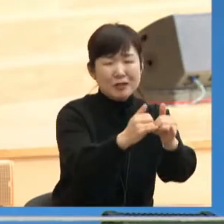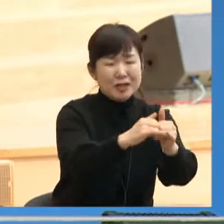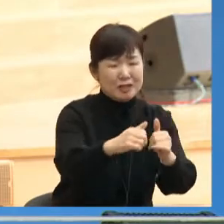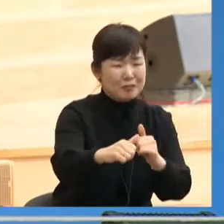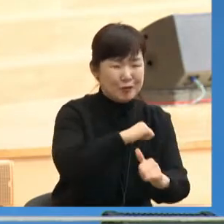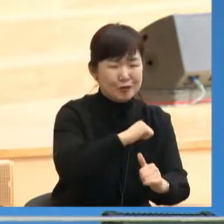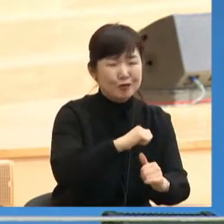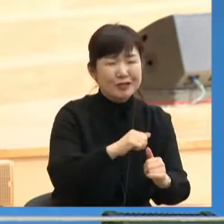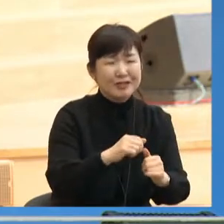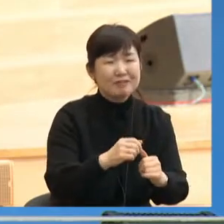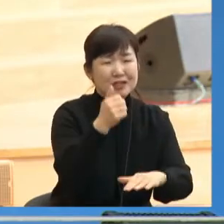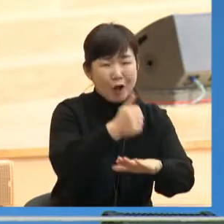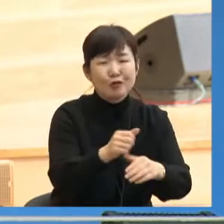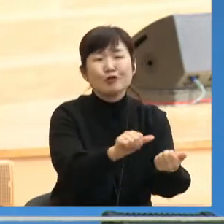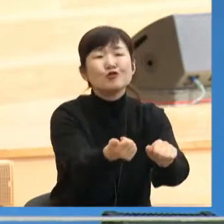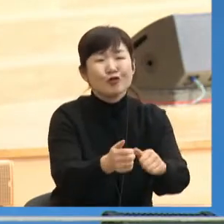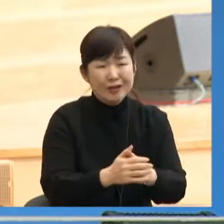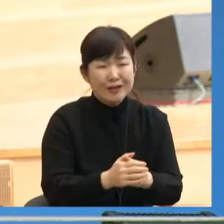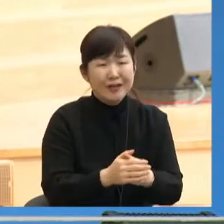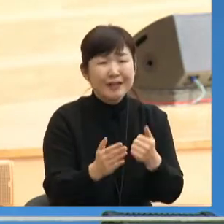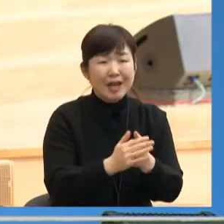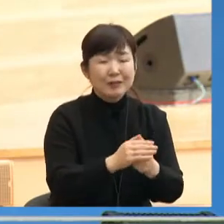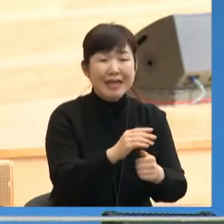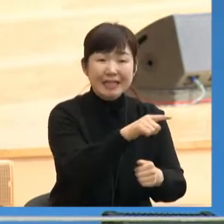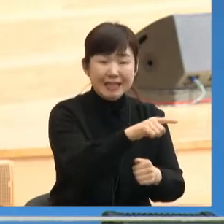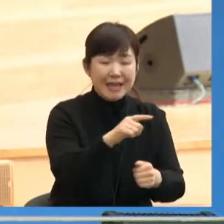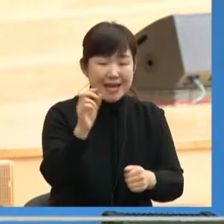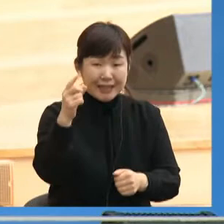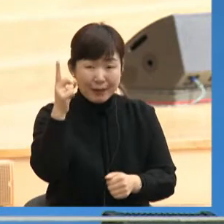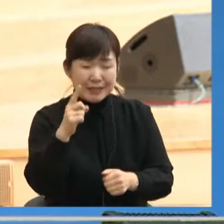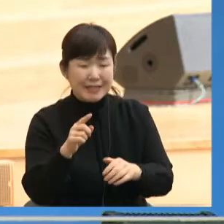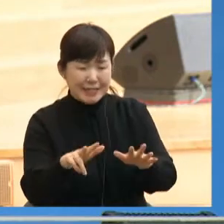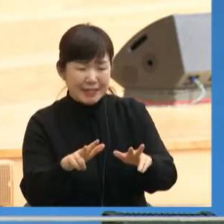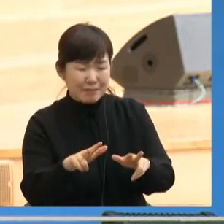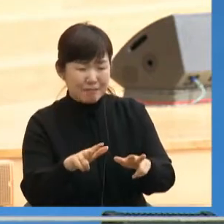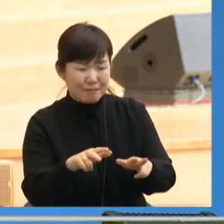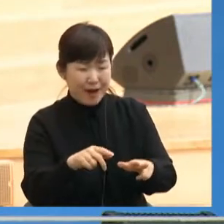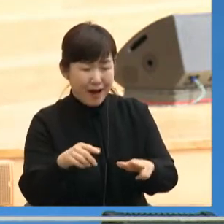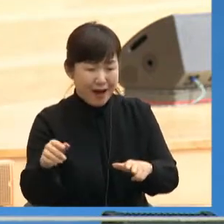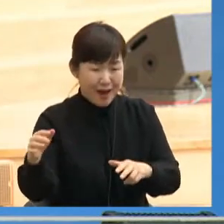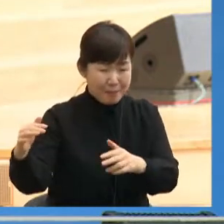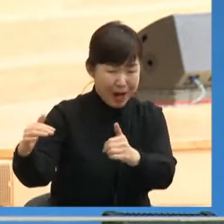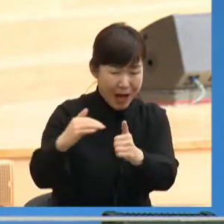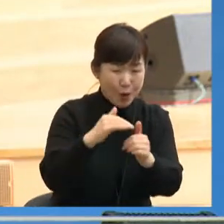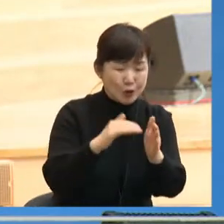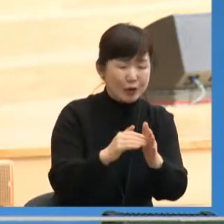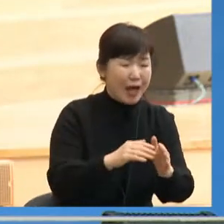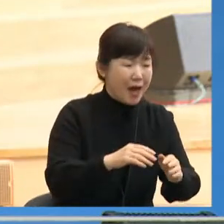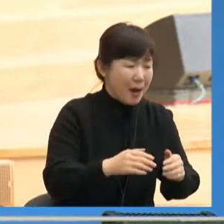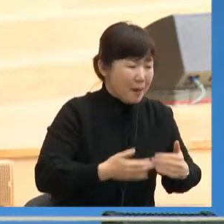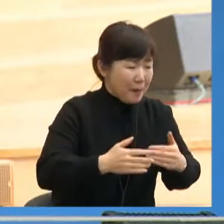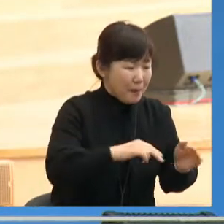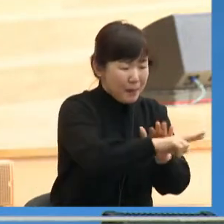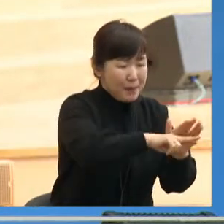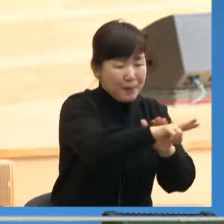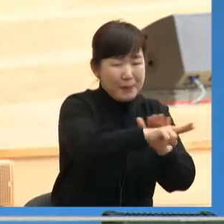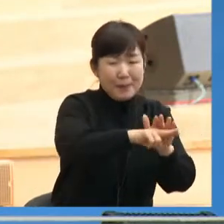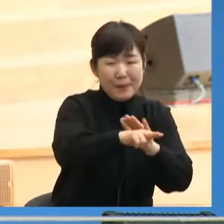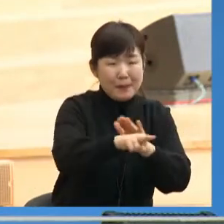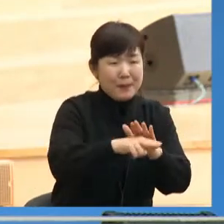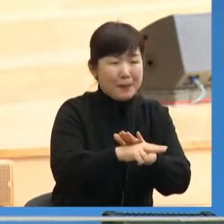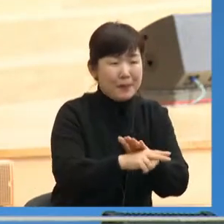운명입니다. 그래서 그때부터 다윗 사람들이 동서남북으로 걸어마 나 살려라 이러면서 도망치기 시작했어요. 그때 므비보셋의